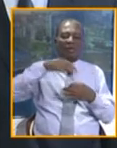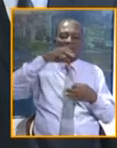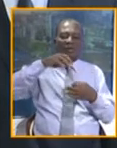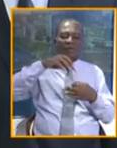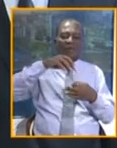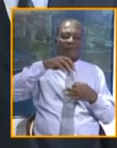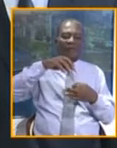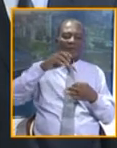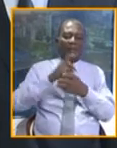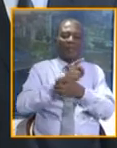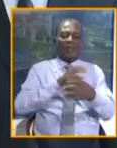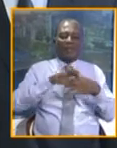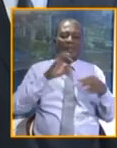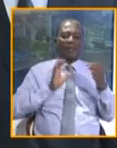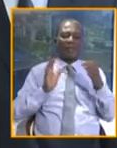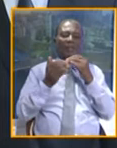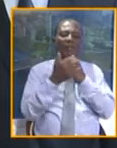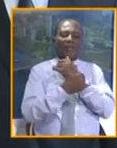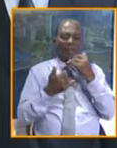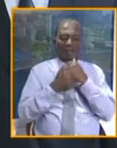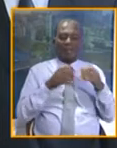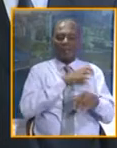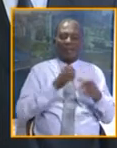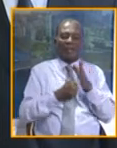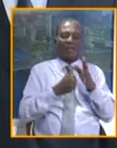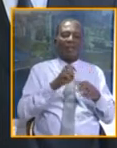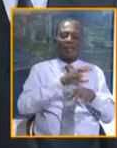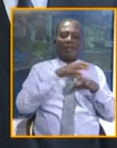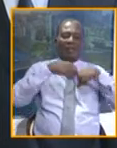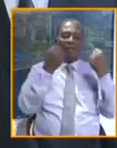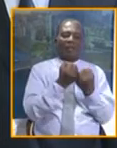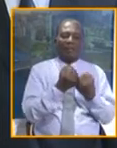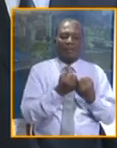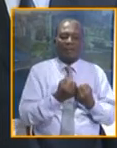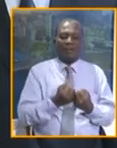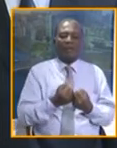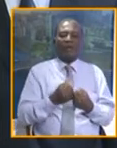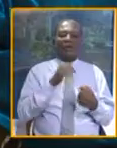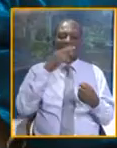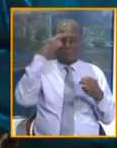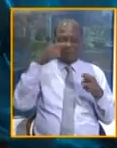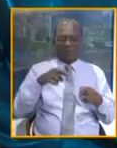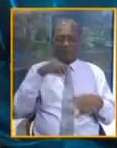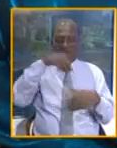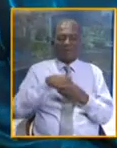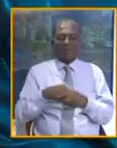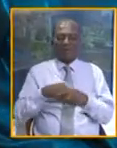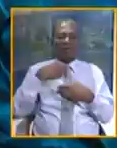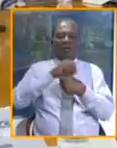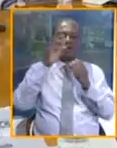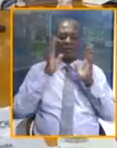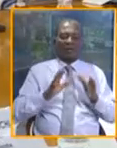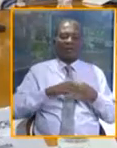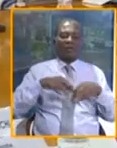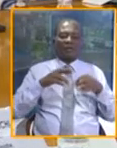pays, et en particulier de son développement économique et social. Le secteur privé est reconnu dans son rôle de créateur de